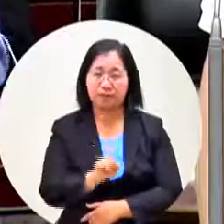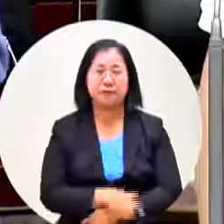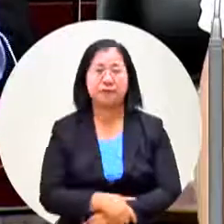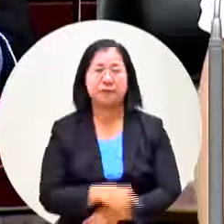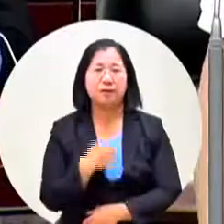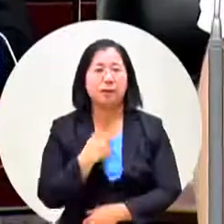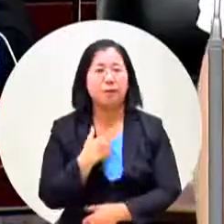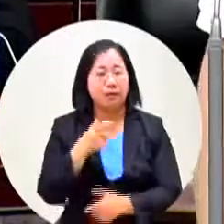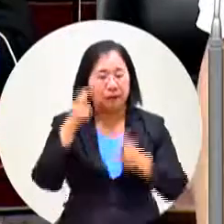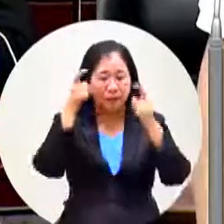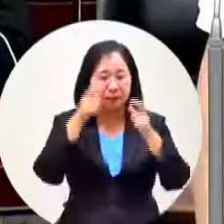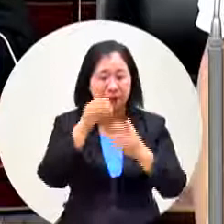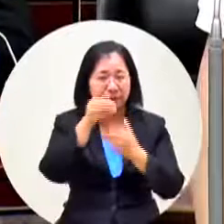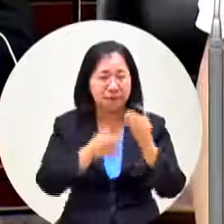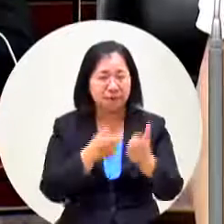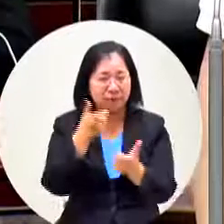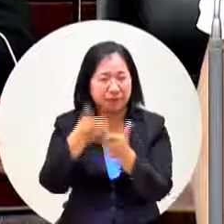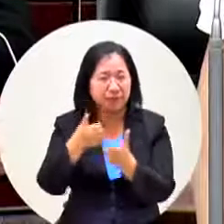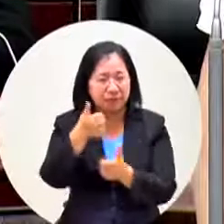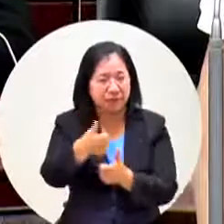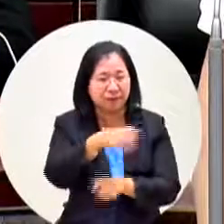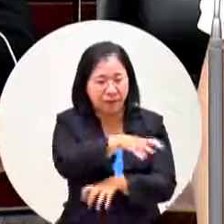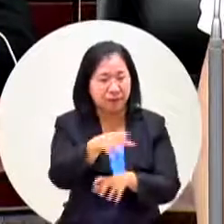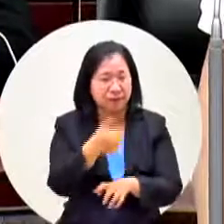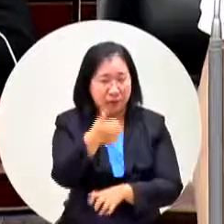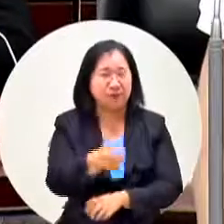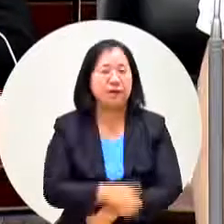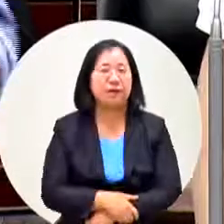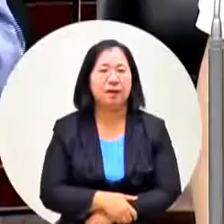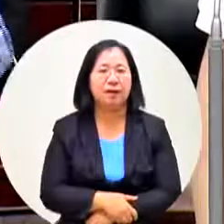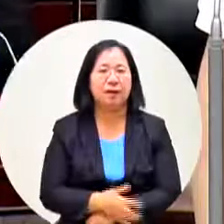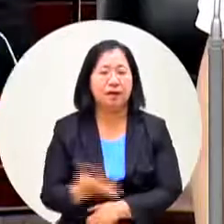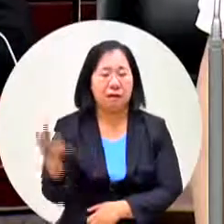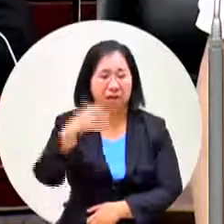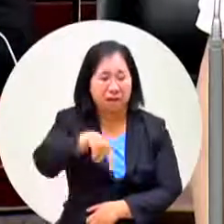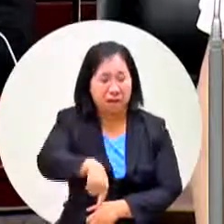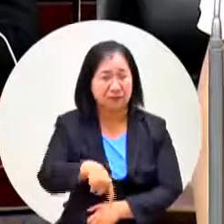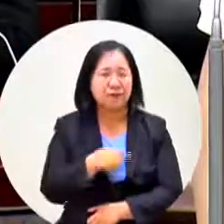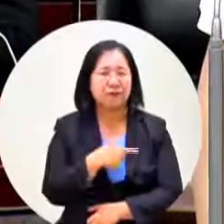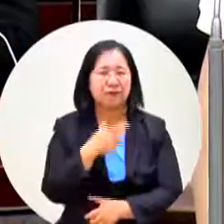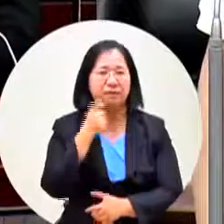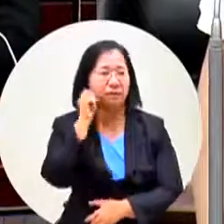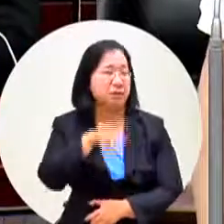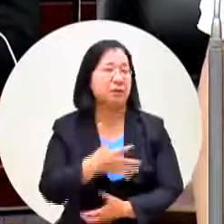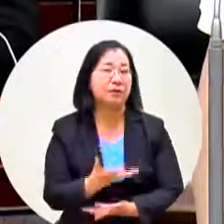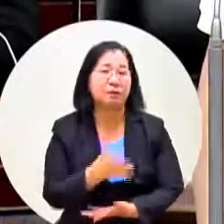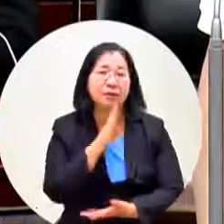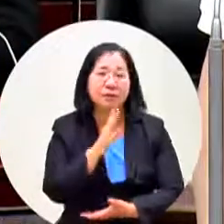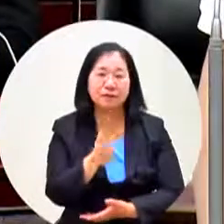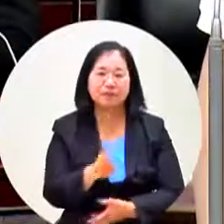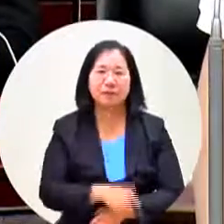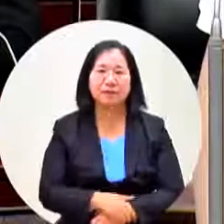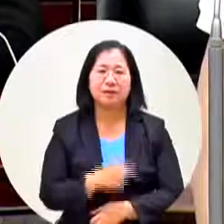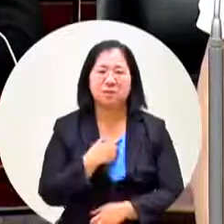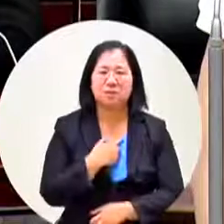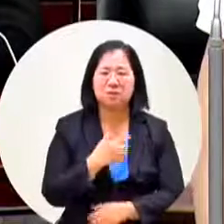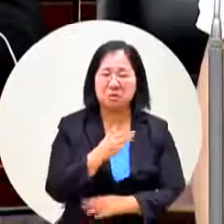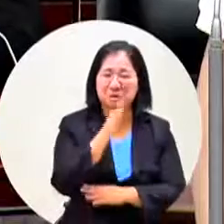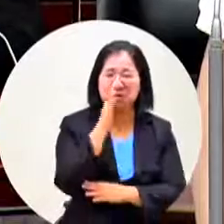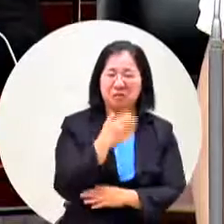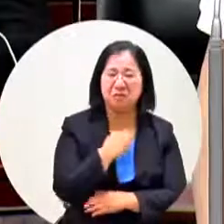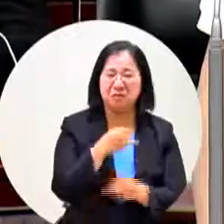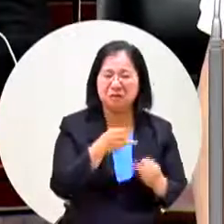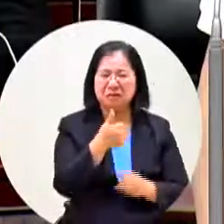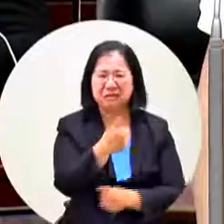他为什么会选高雄？这一定是因为我们高雄提供了比较好的条件跟环境，不然人家不愿意来啊。一